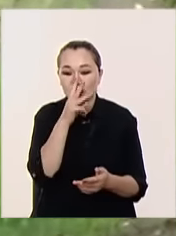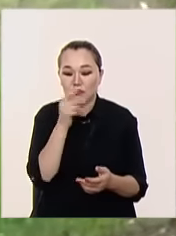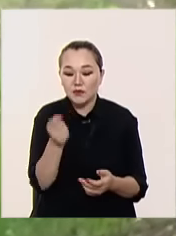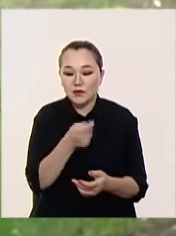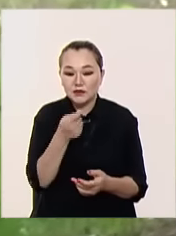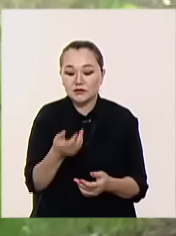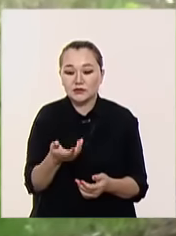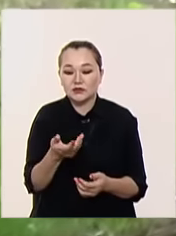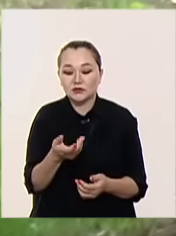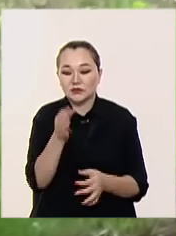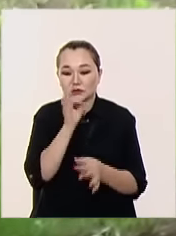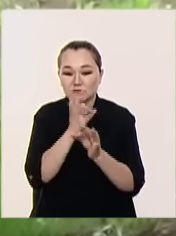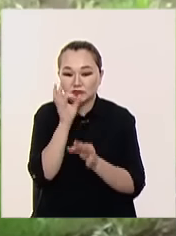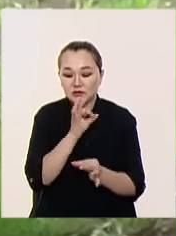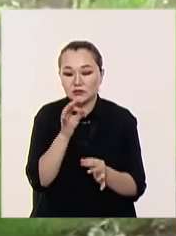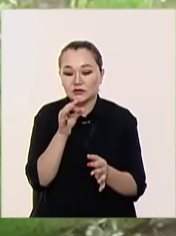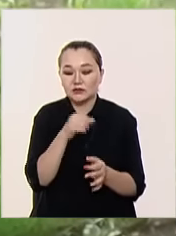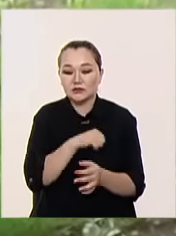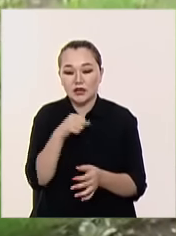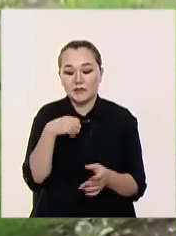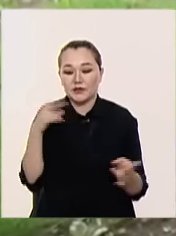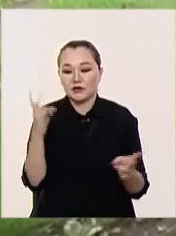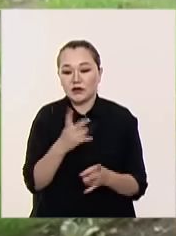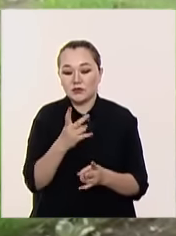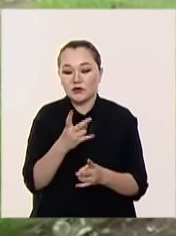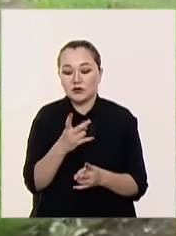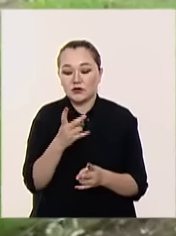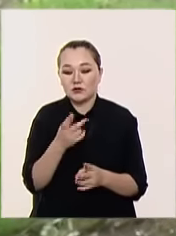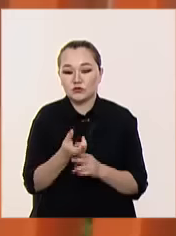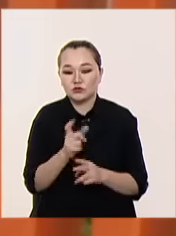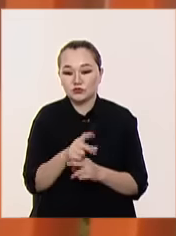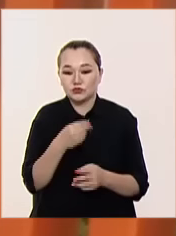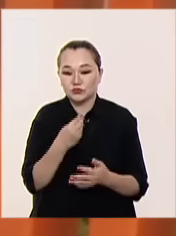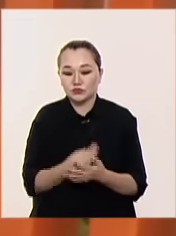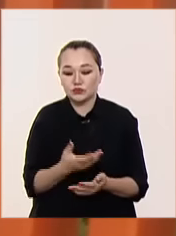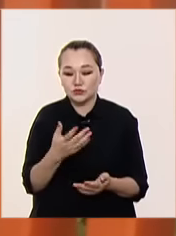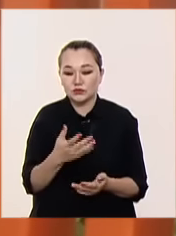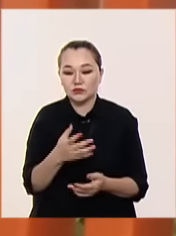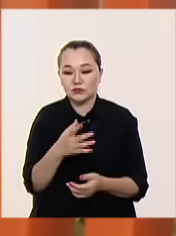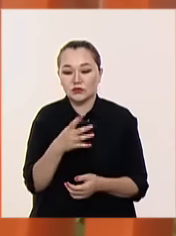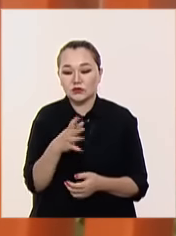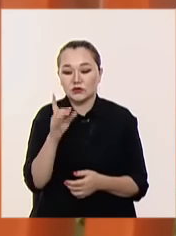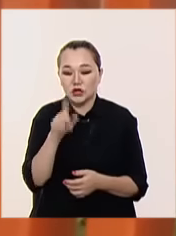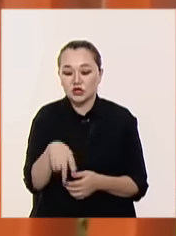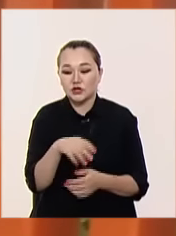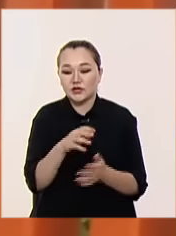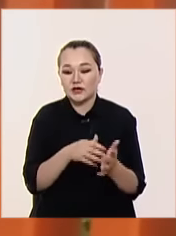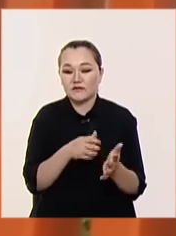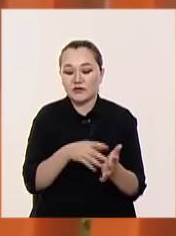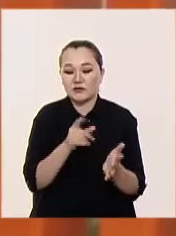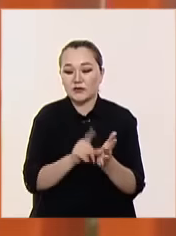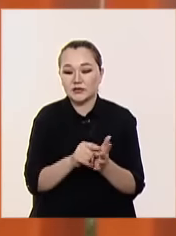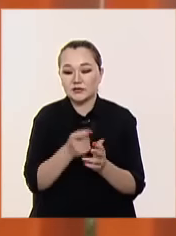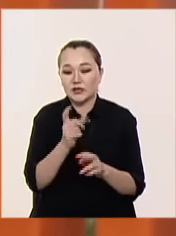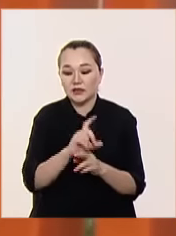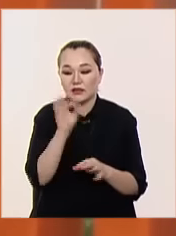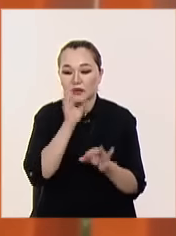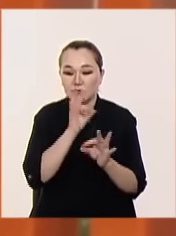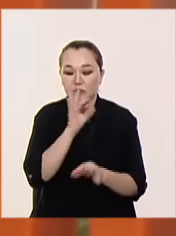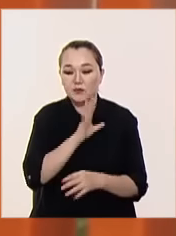ғана. Дәрі-дәрмек самый необходимыйлар болса өте қымбат. Бывает, что даже не хватает пенсии на эти таблетки.